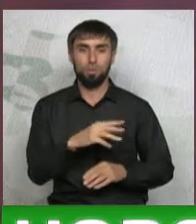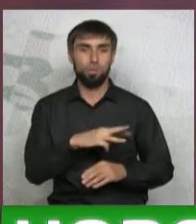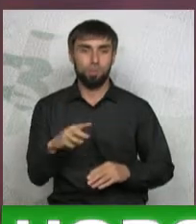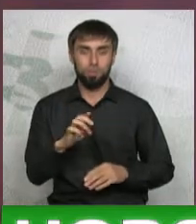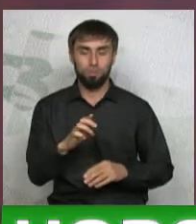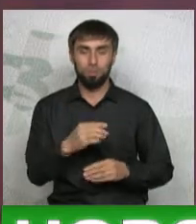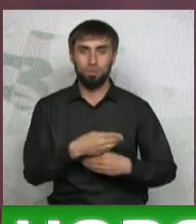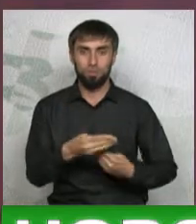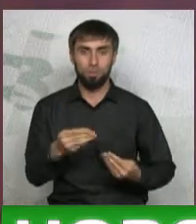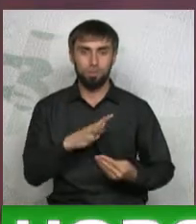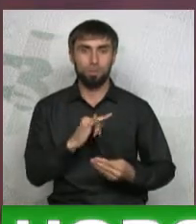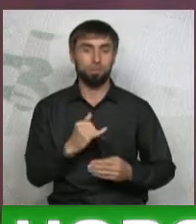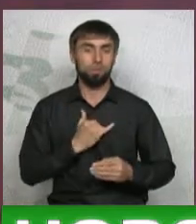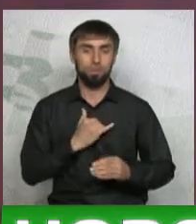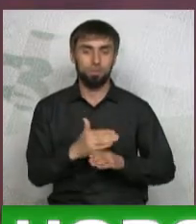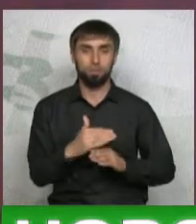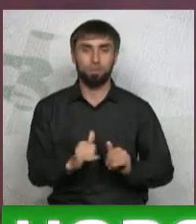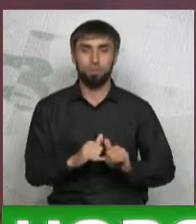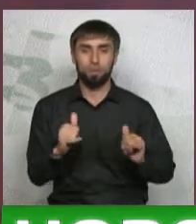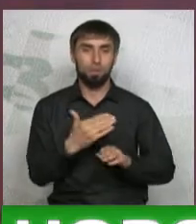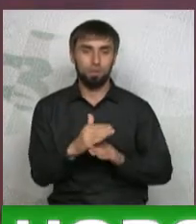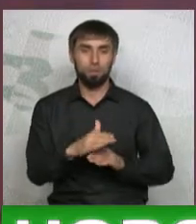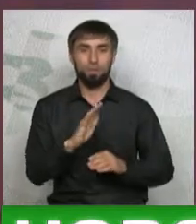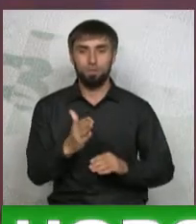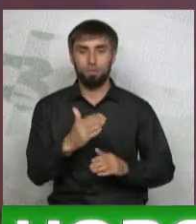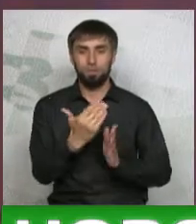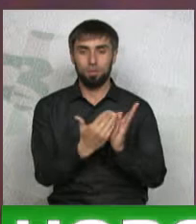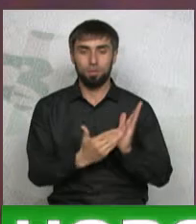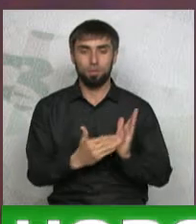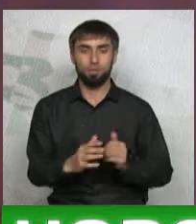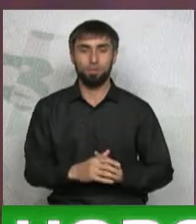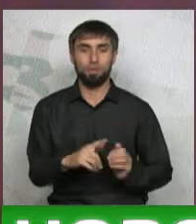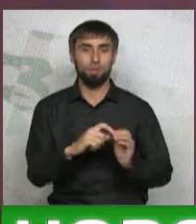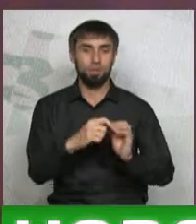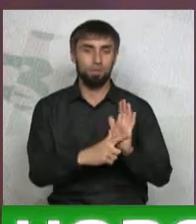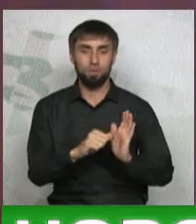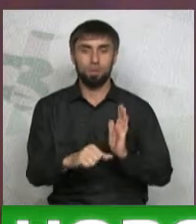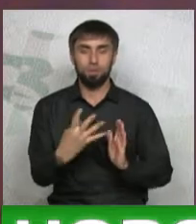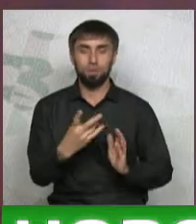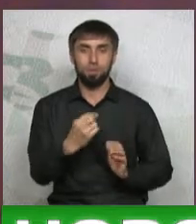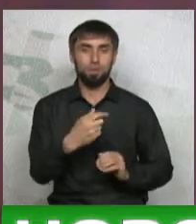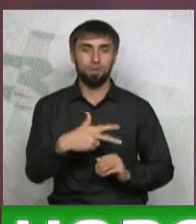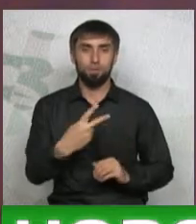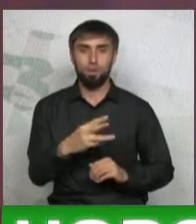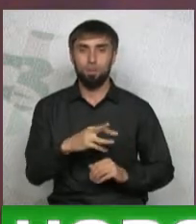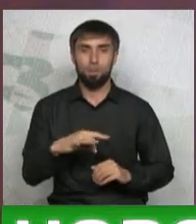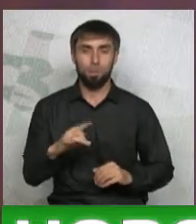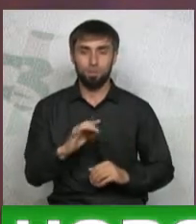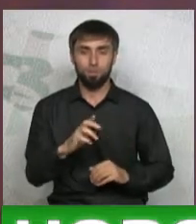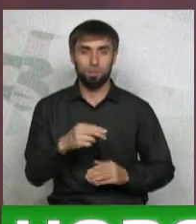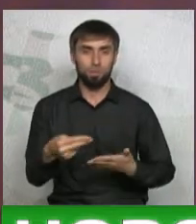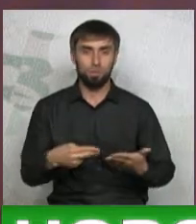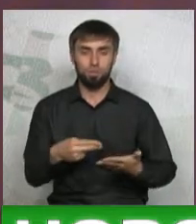и постепенно у нас увеличиваются объемы кредитования в рамках программы 1764 на 32 миллиарда рублей